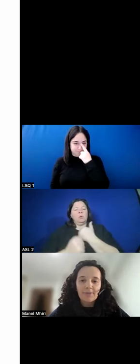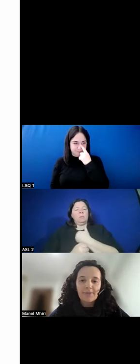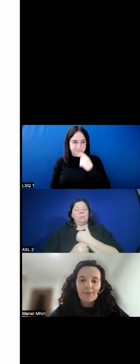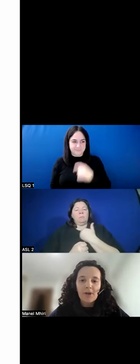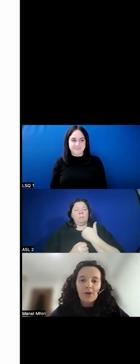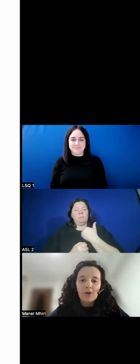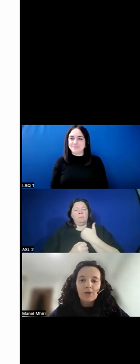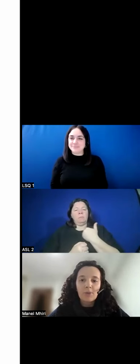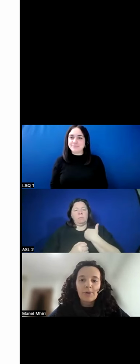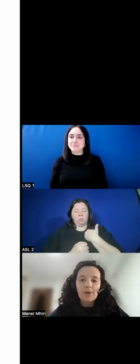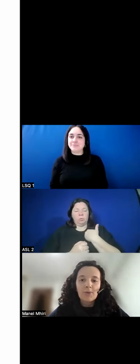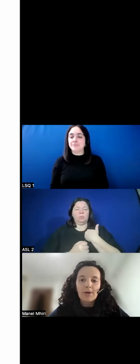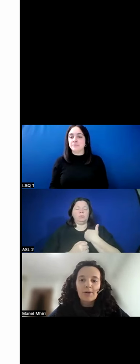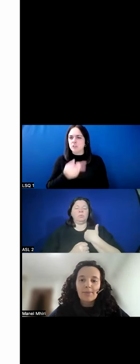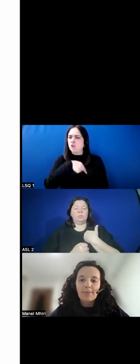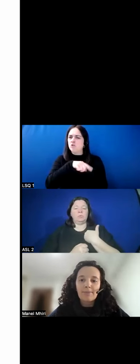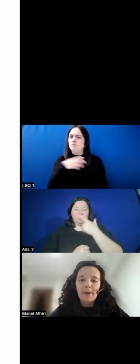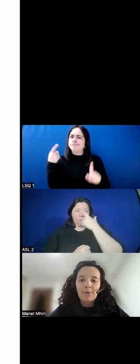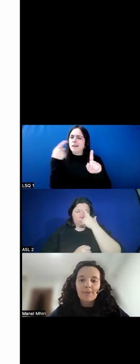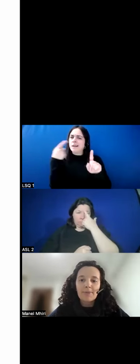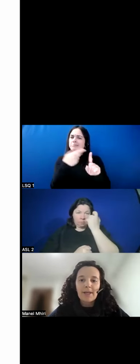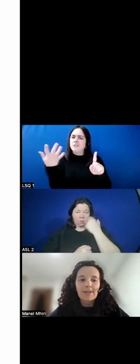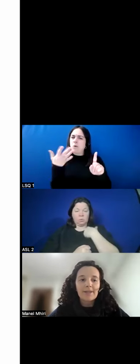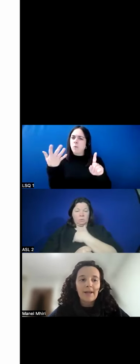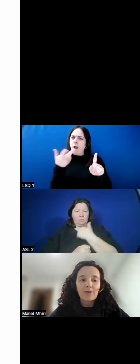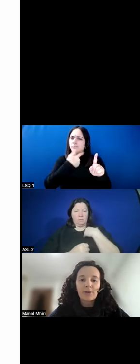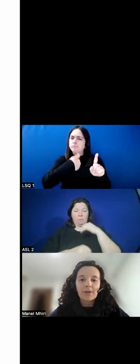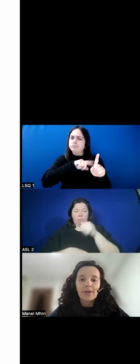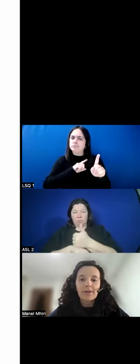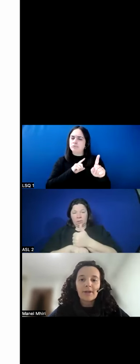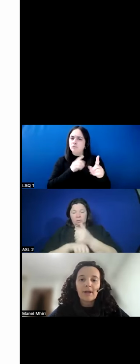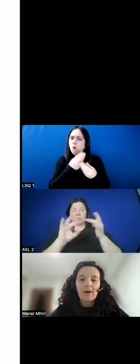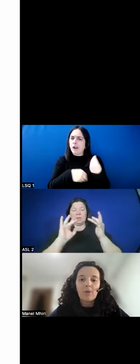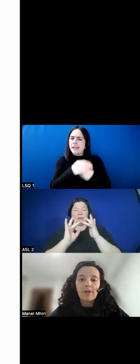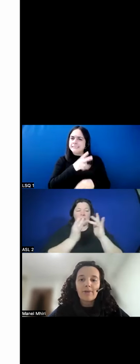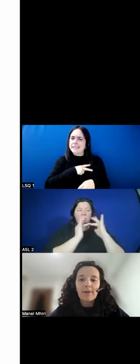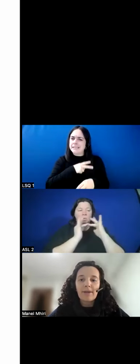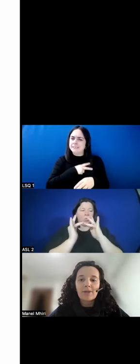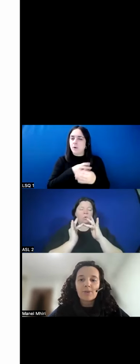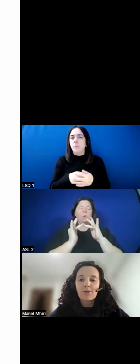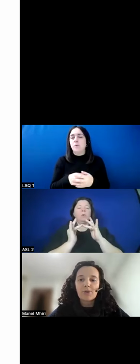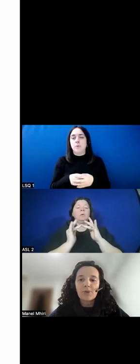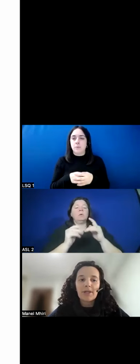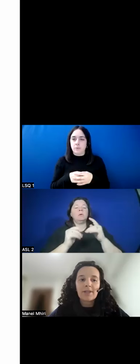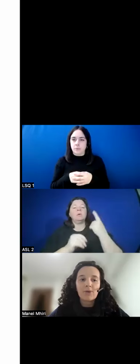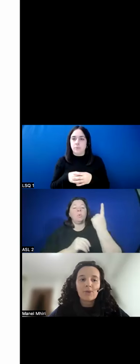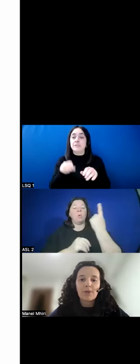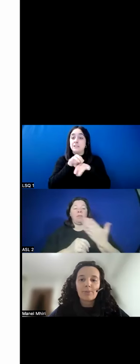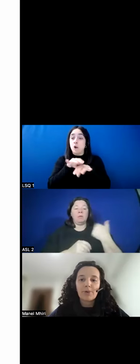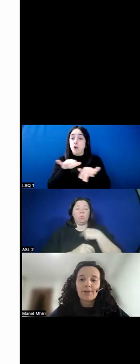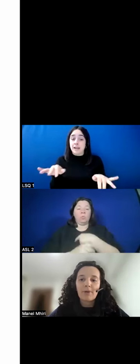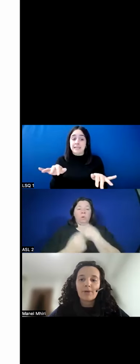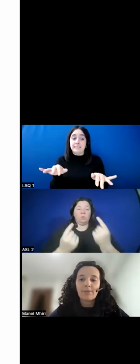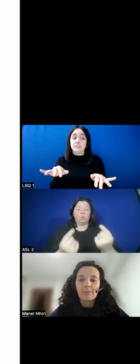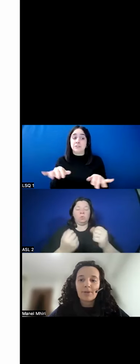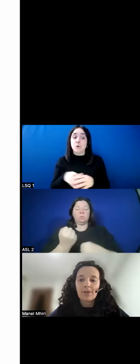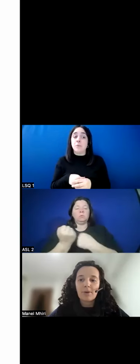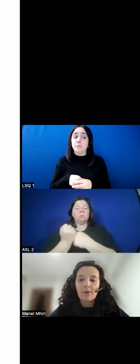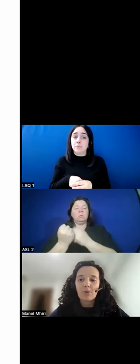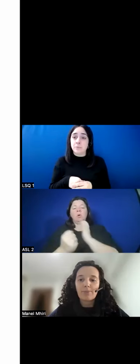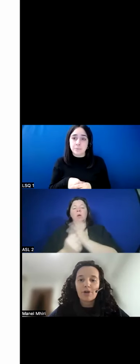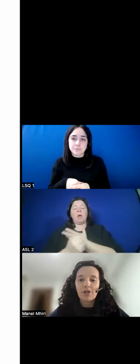Alors, qu'est-ce qu'on fait en tant qu'organisation? Parce que c'est un réseau qui est fondée sur les membres, une des choses que l'on